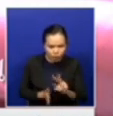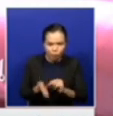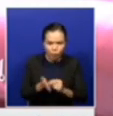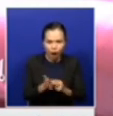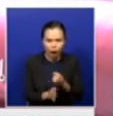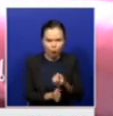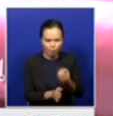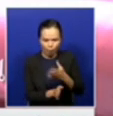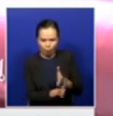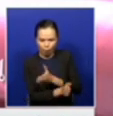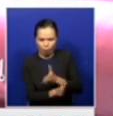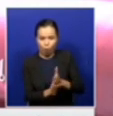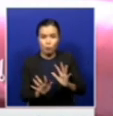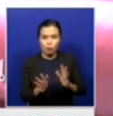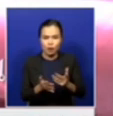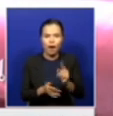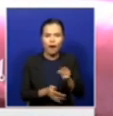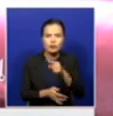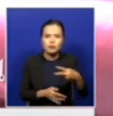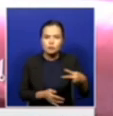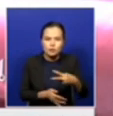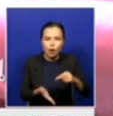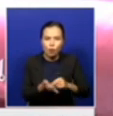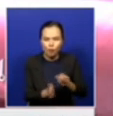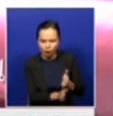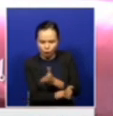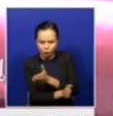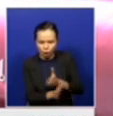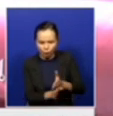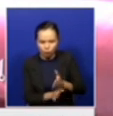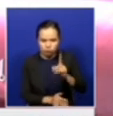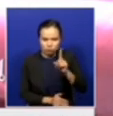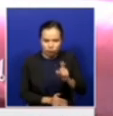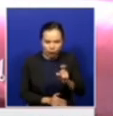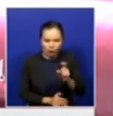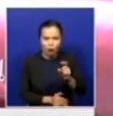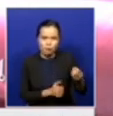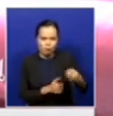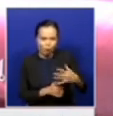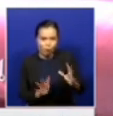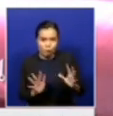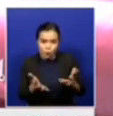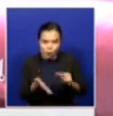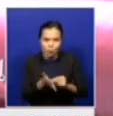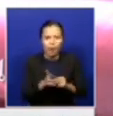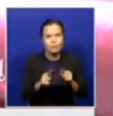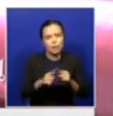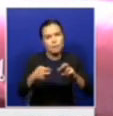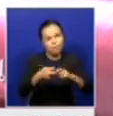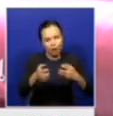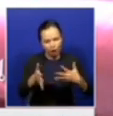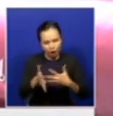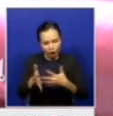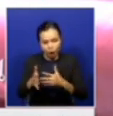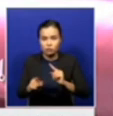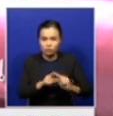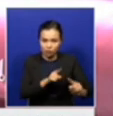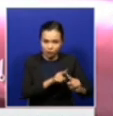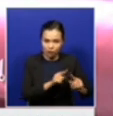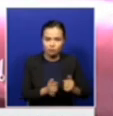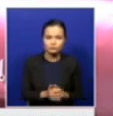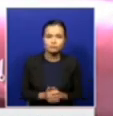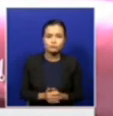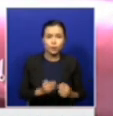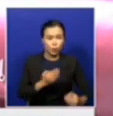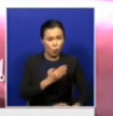น้าภาษาอังกฤษที่เขาเรียกว่า random death เนี่ยนะครับแต่ในวิกฤตดังกล่าวท่านประธานที่เคารพเป็นโอก